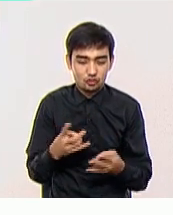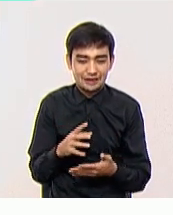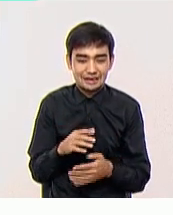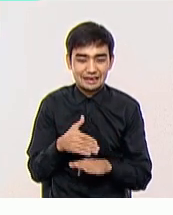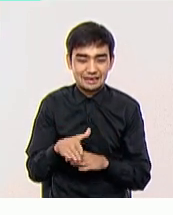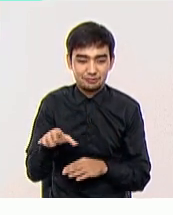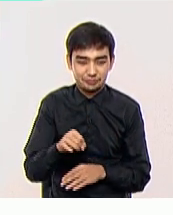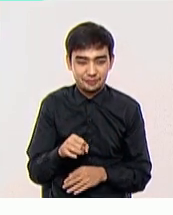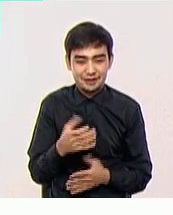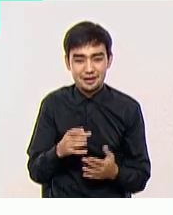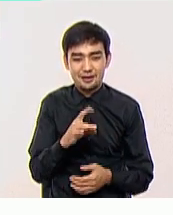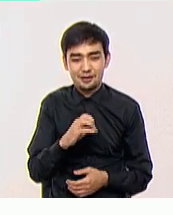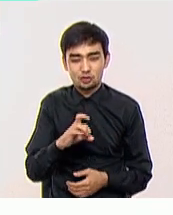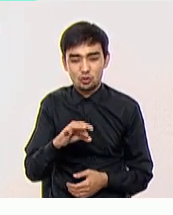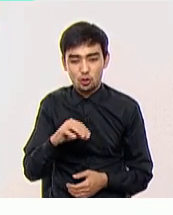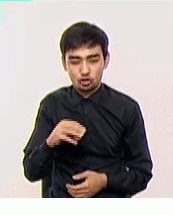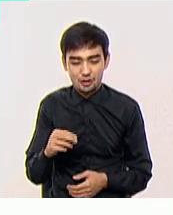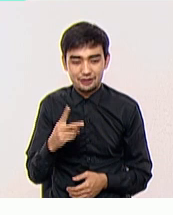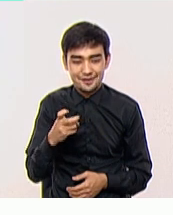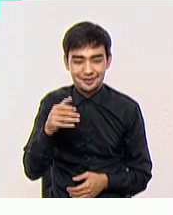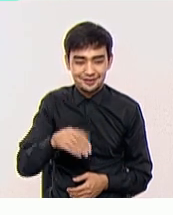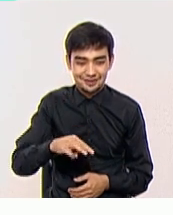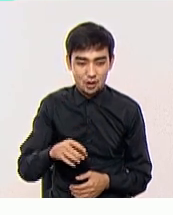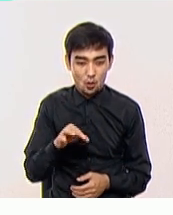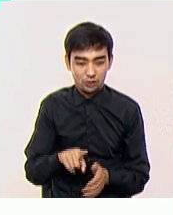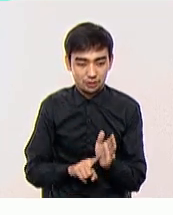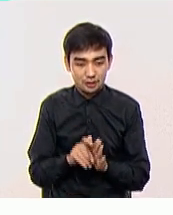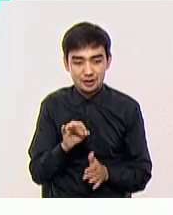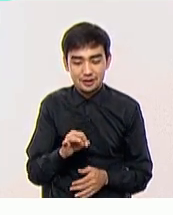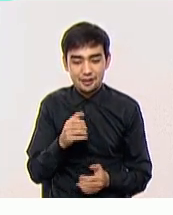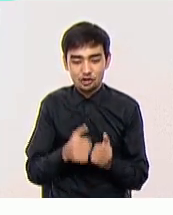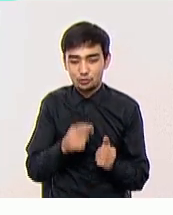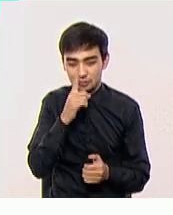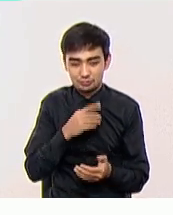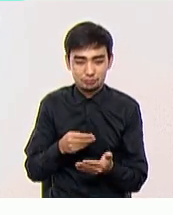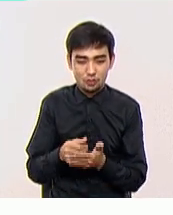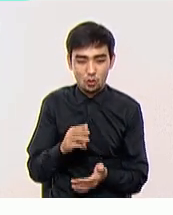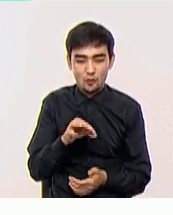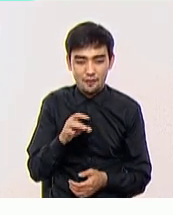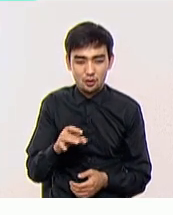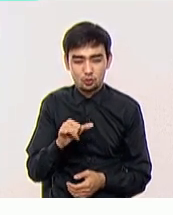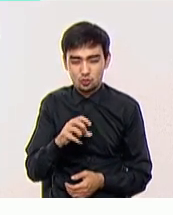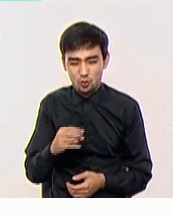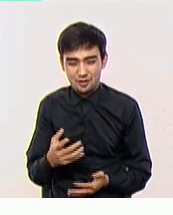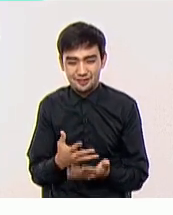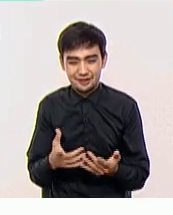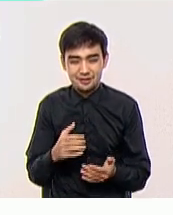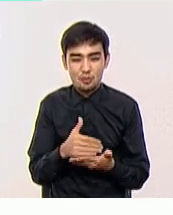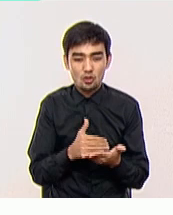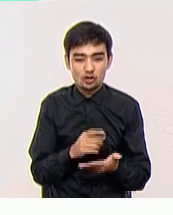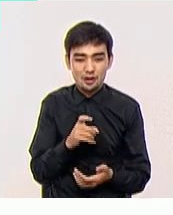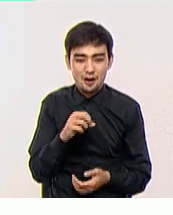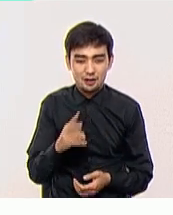оформить кредит или рассрочку на сумму от 200 тысяч тенге и ежемесячно оплачивать товары и услуги через приложение